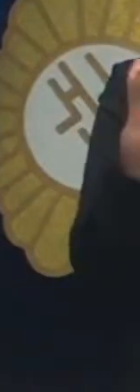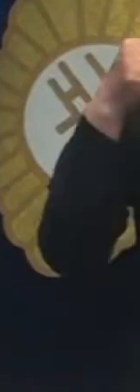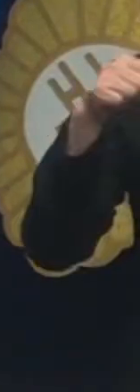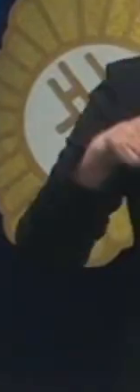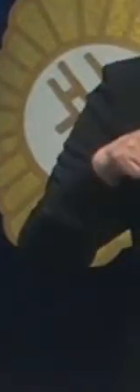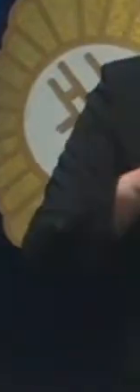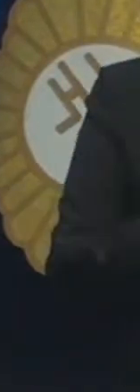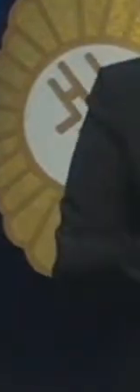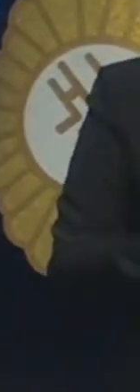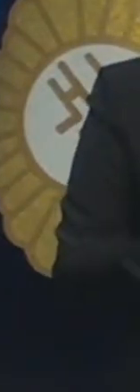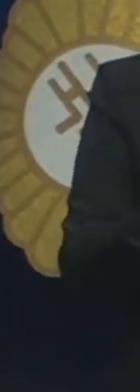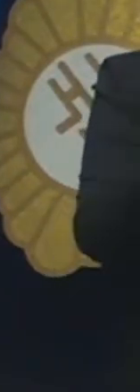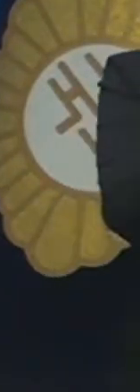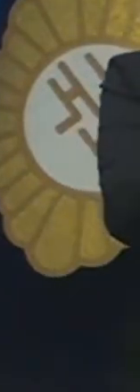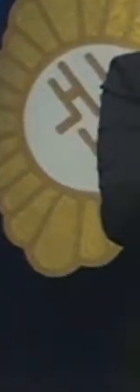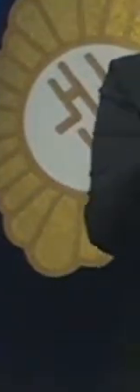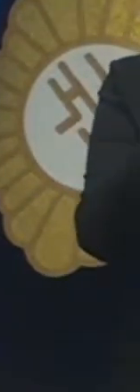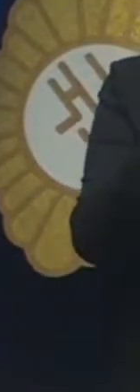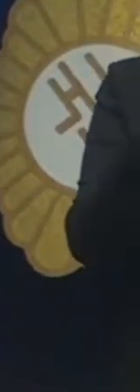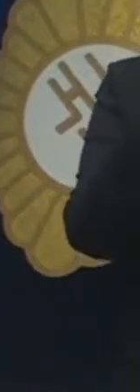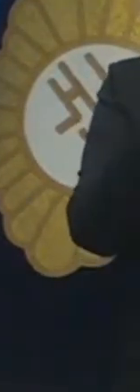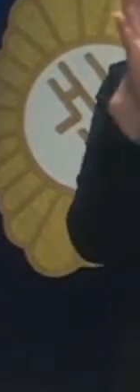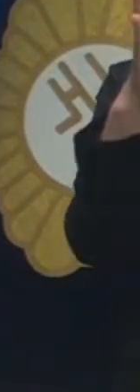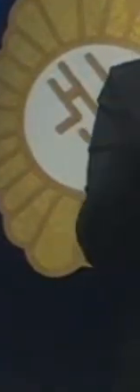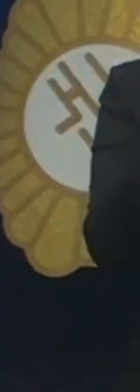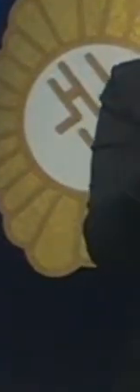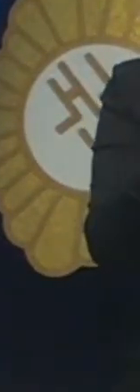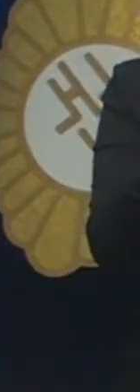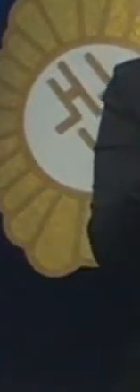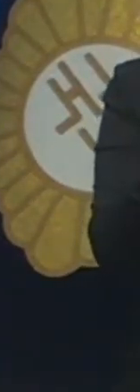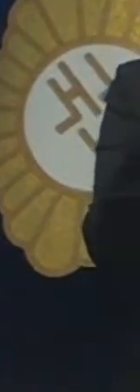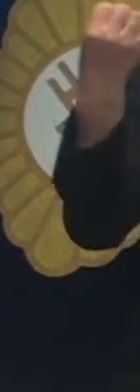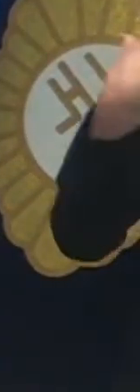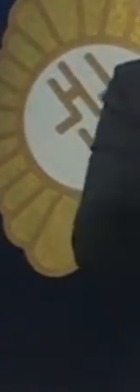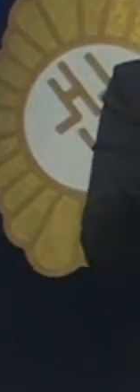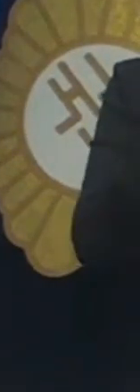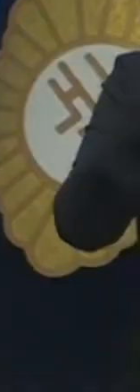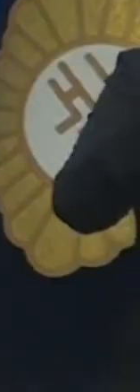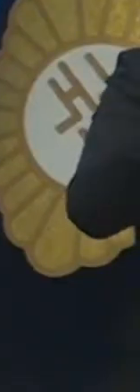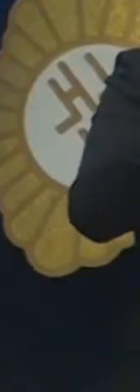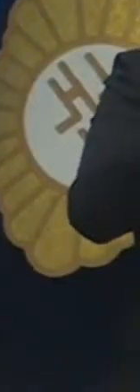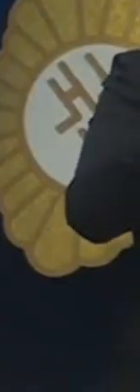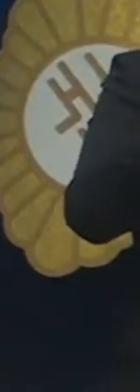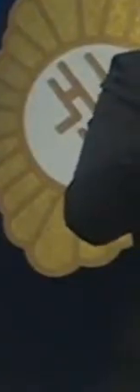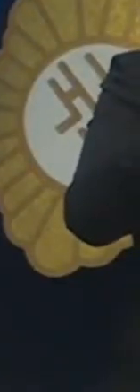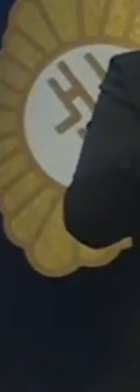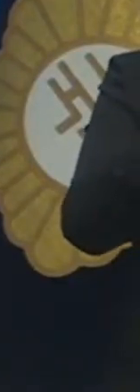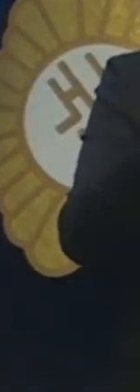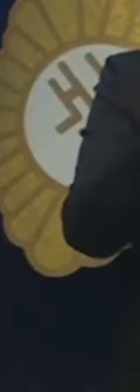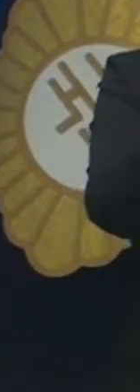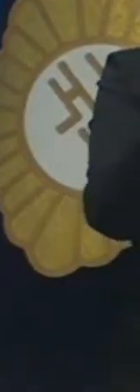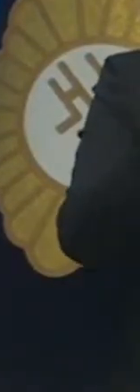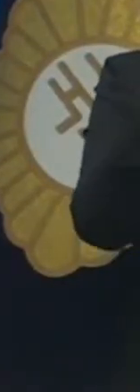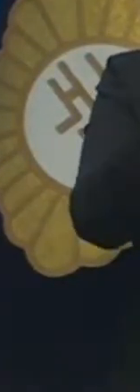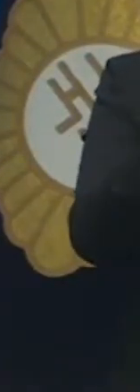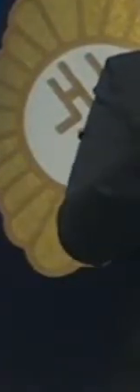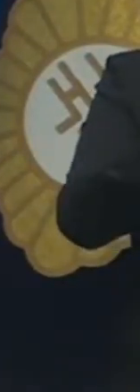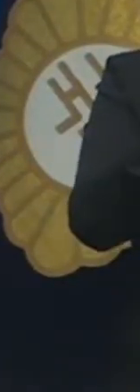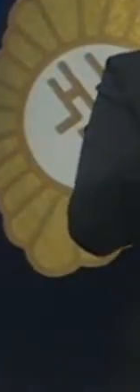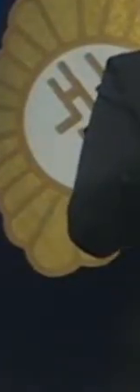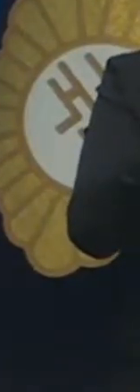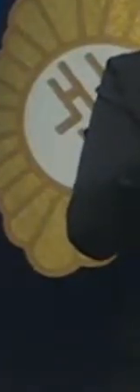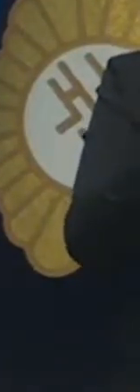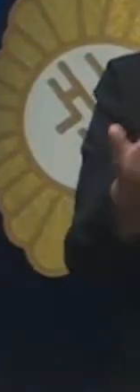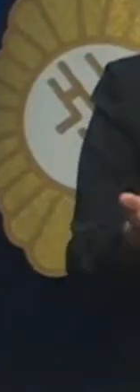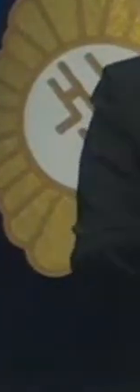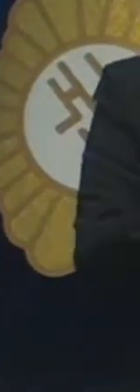간사님, 청문회를 개최하자고 이야기했던 그 약속을 6월 중 반드시